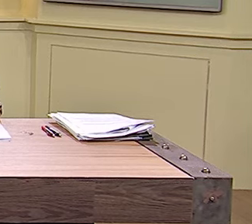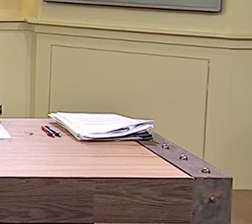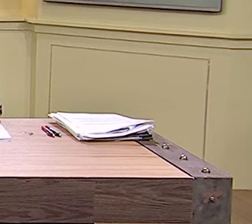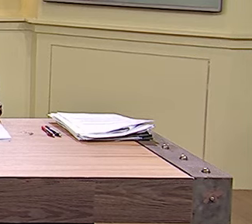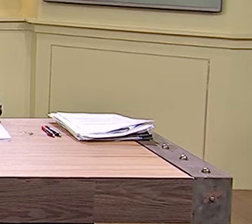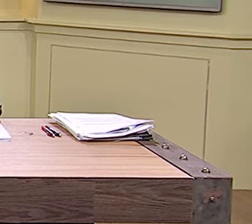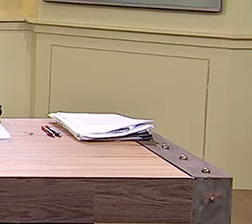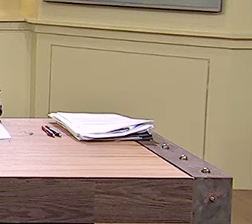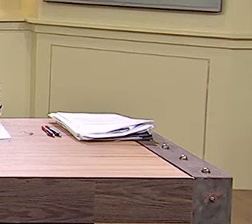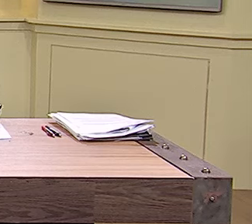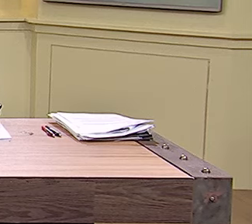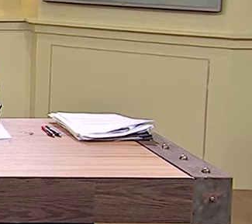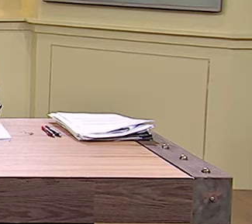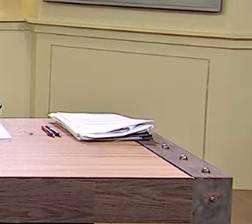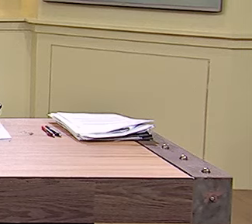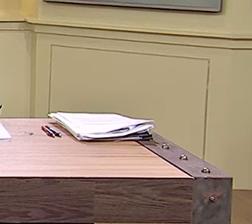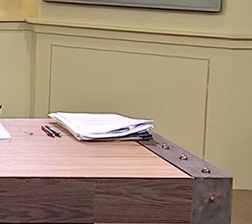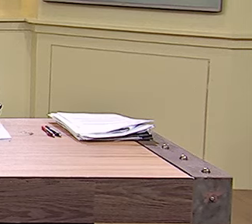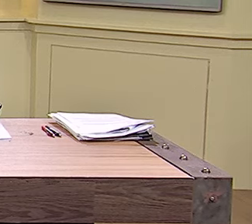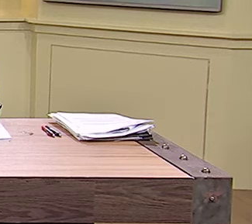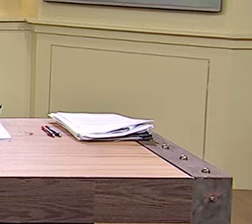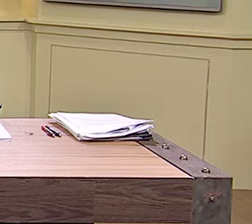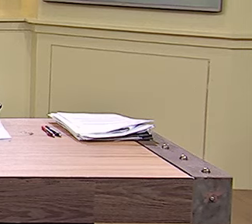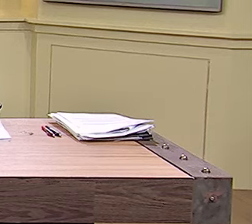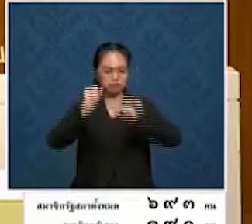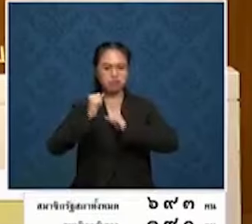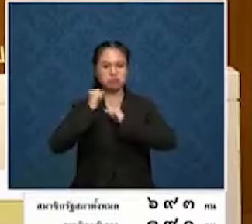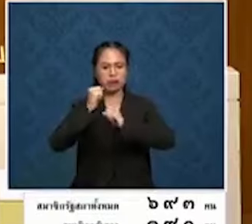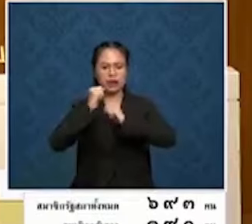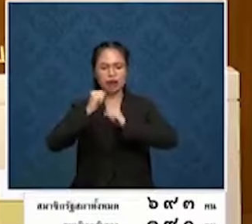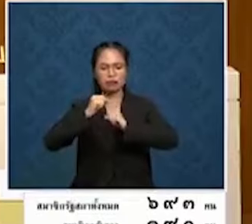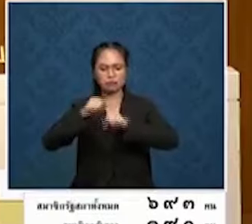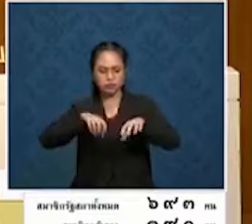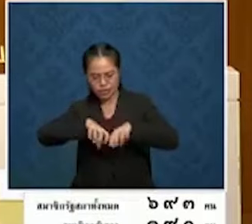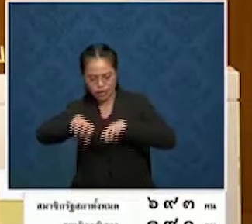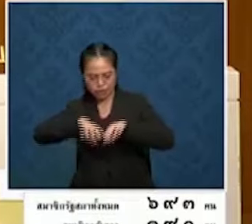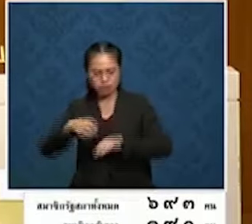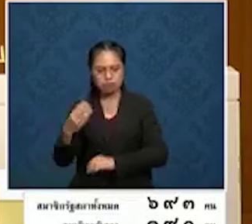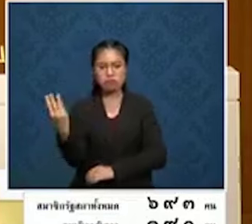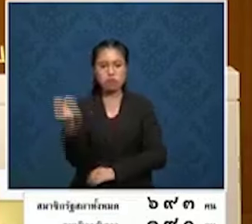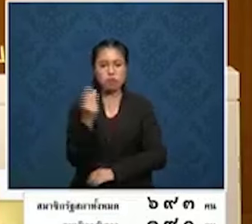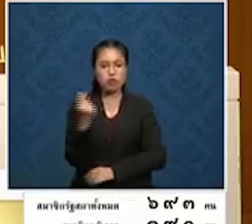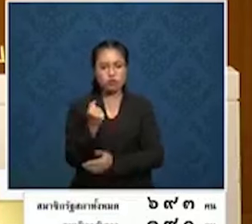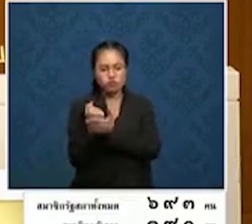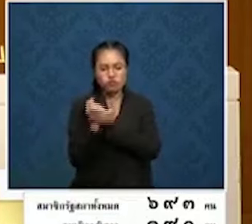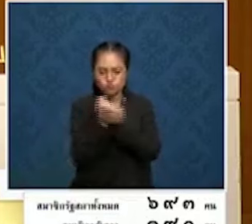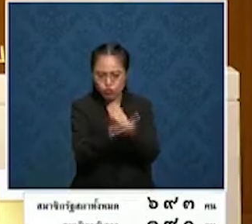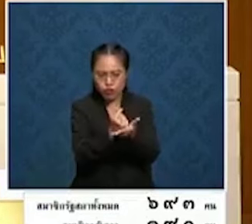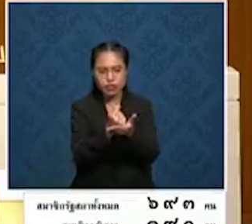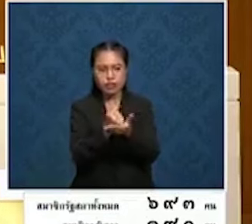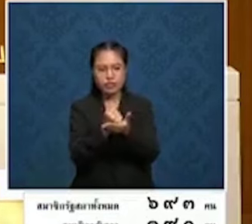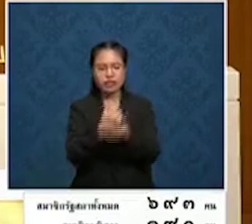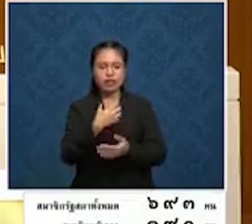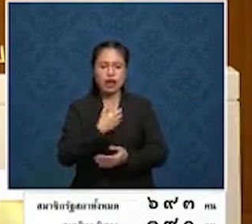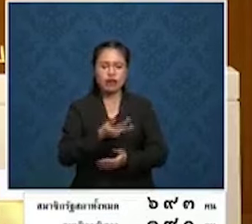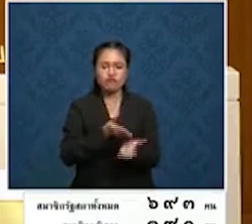ครับใช่ครับใช่ครับคืออย่างนี้นะพี่ผมเนี่ยบอกเลยว่าการจะไปก๊อปไอเดียของคุณพ่อมาเนี่ยมันไ